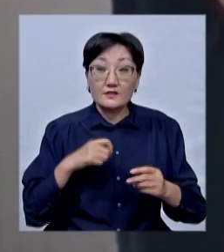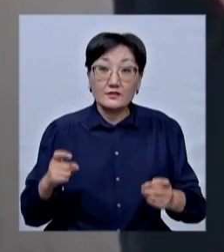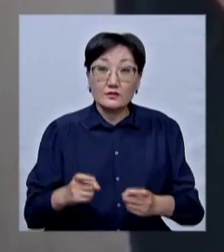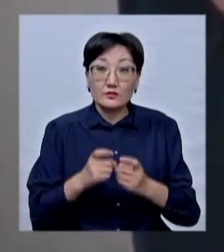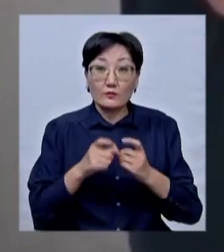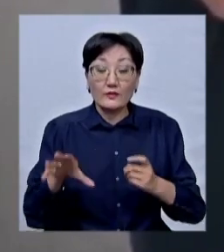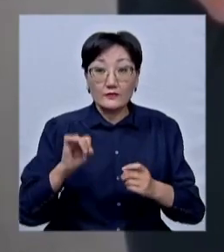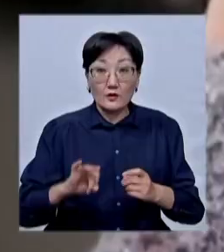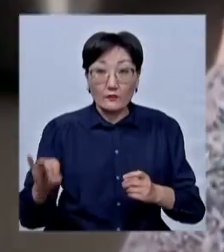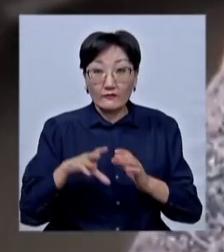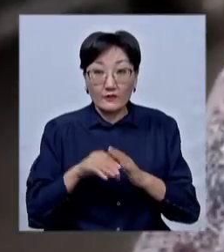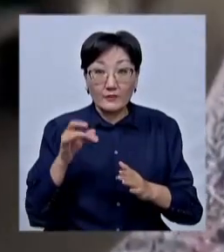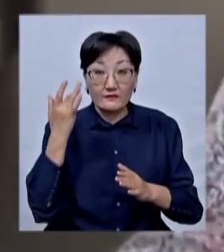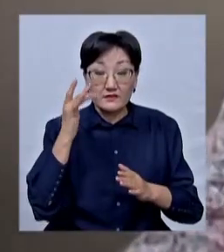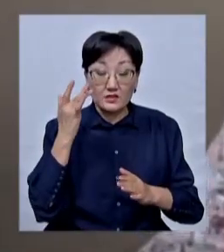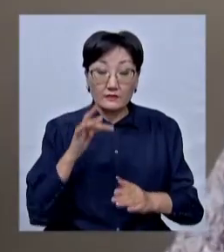за всю историю выборов в США.